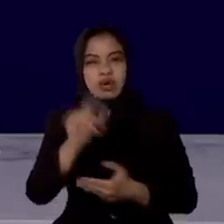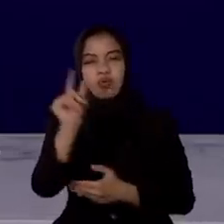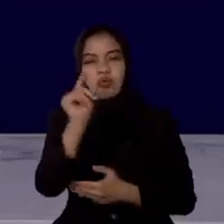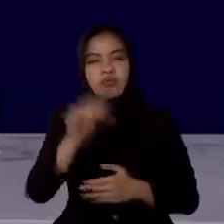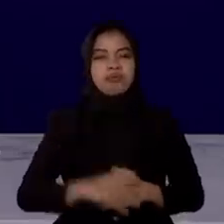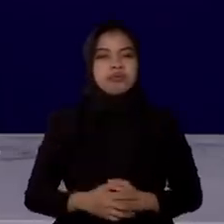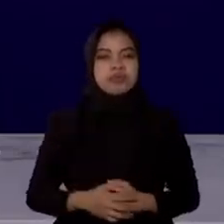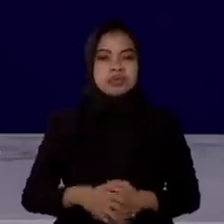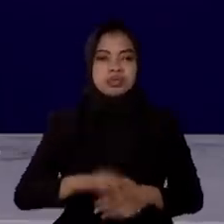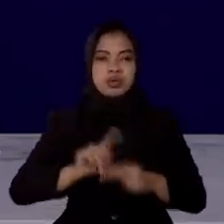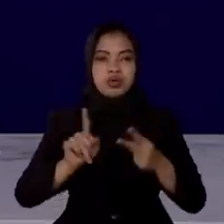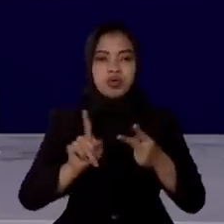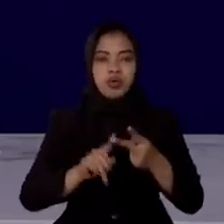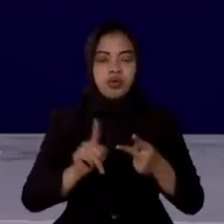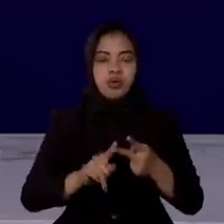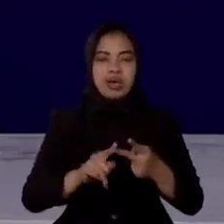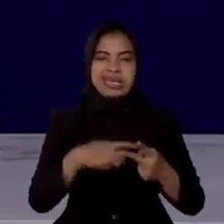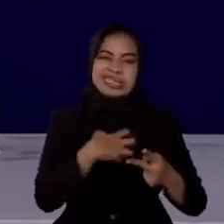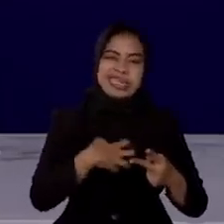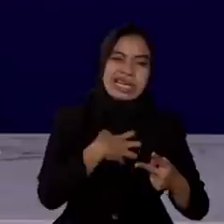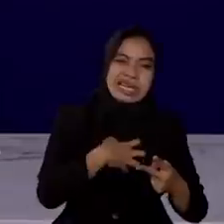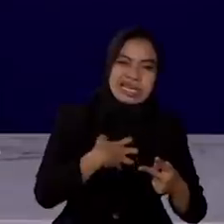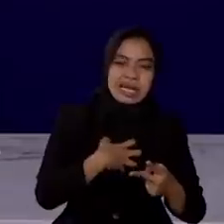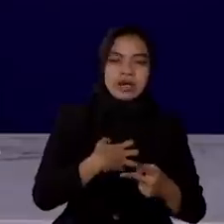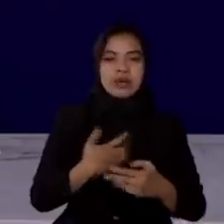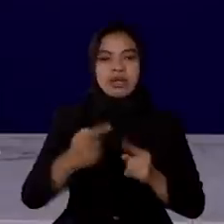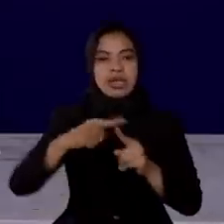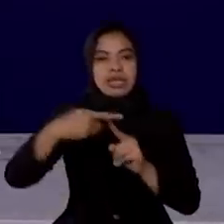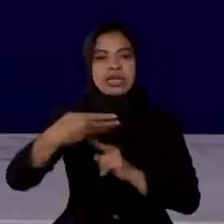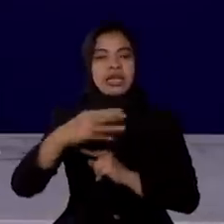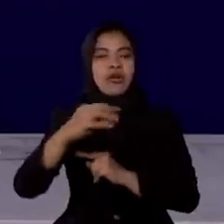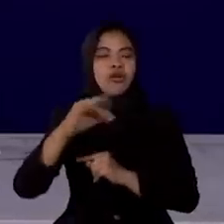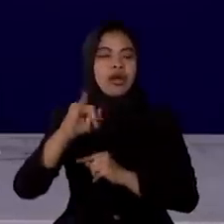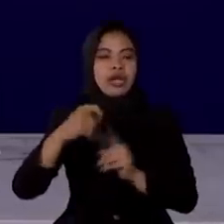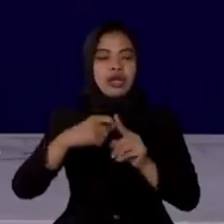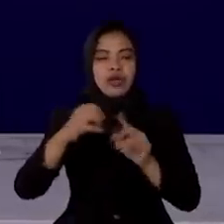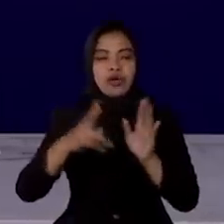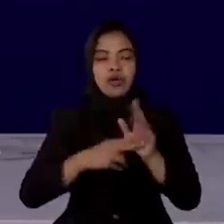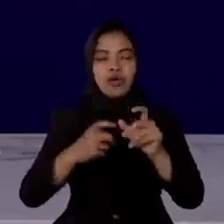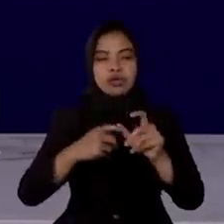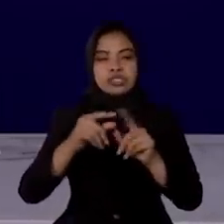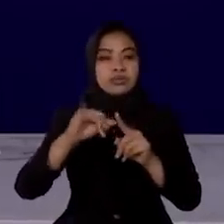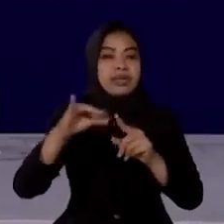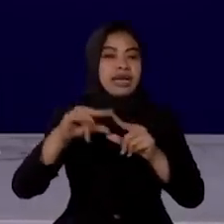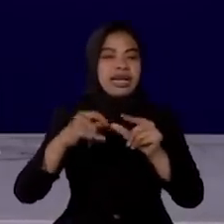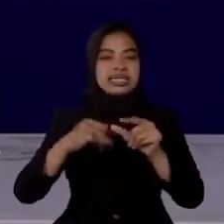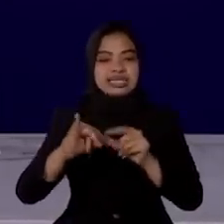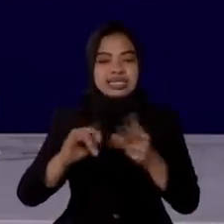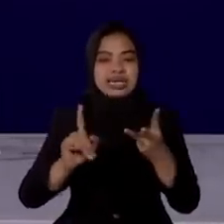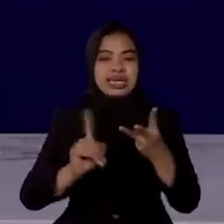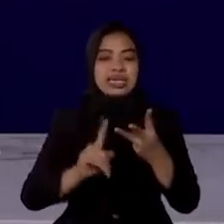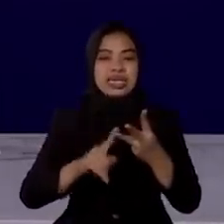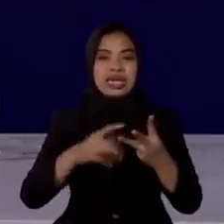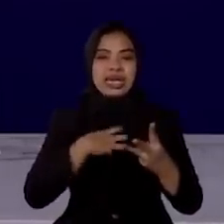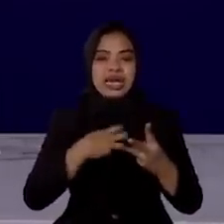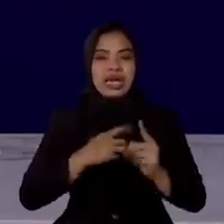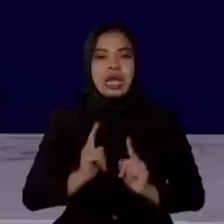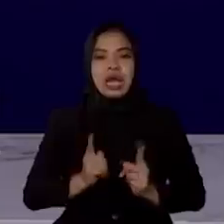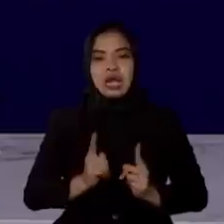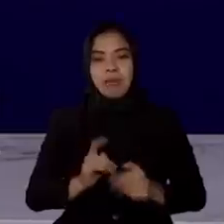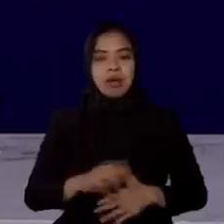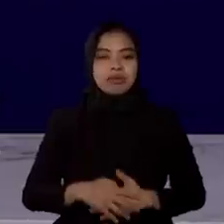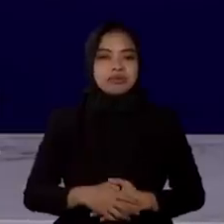umum. Kedua adalah keyakinan terhadap teori konspirasi. Dan yang ketiga adalah keyakinan dari